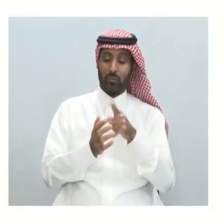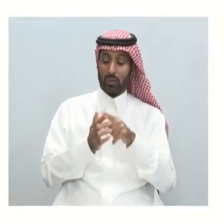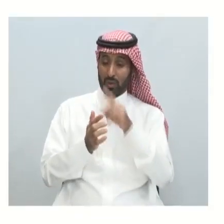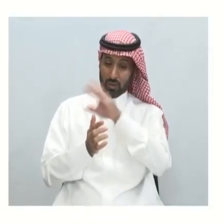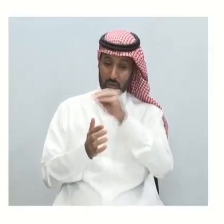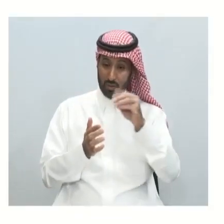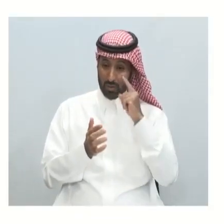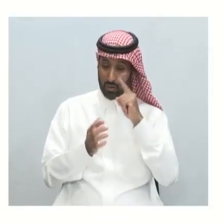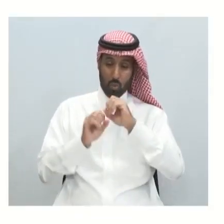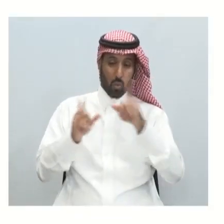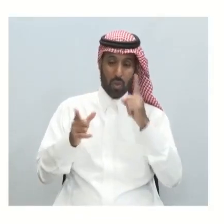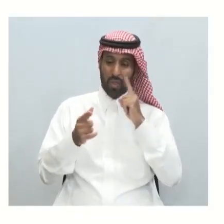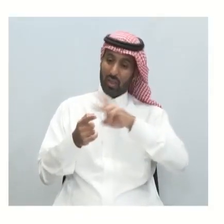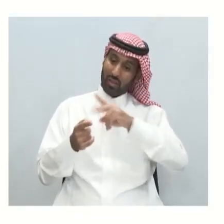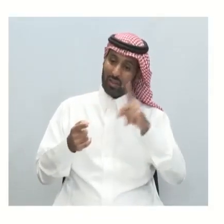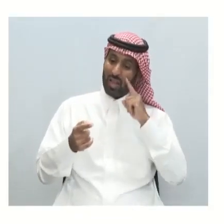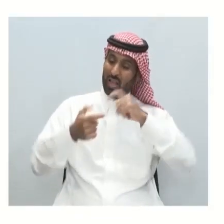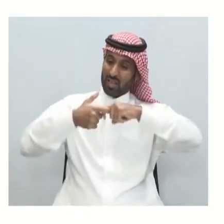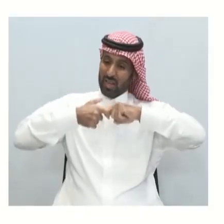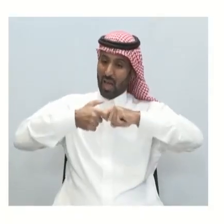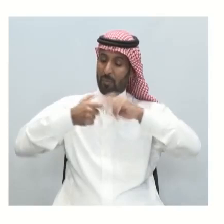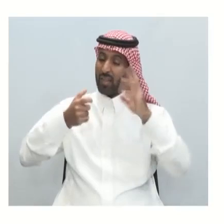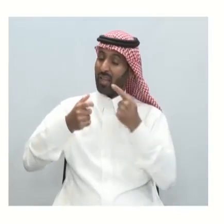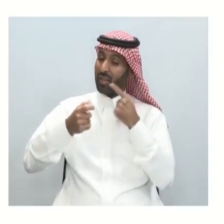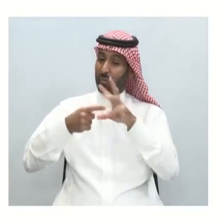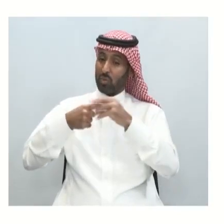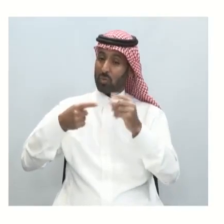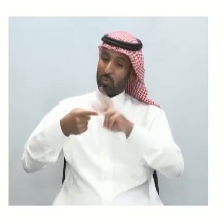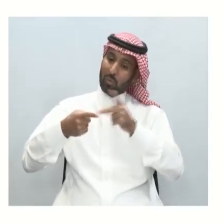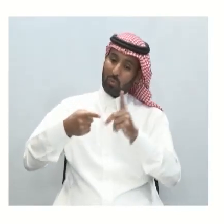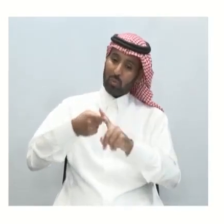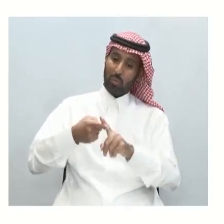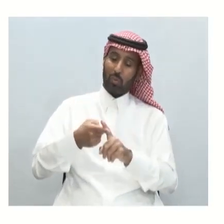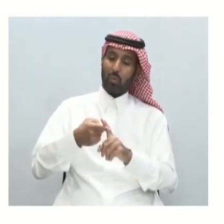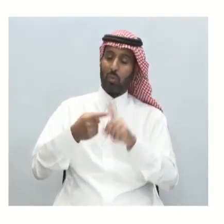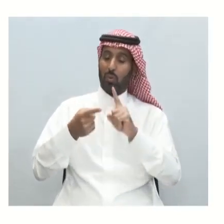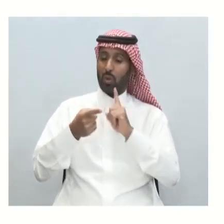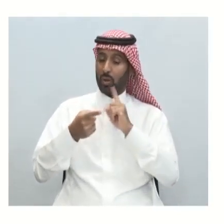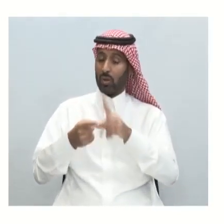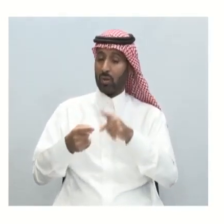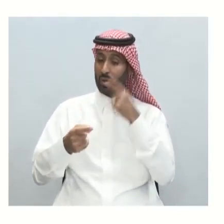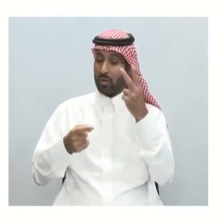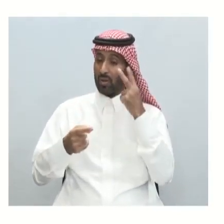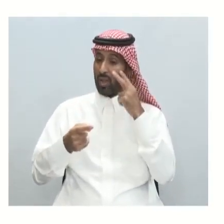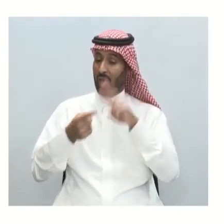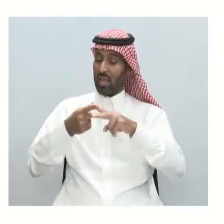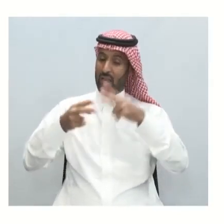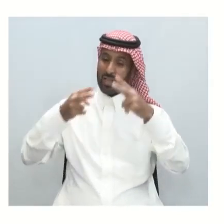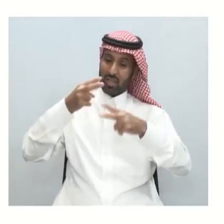الاشكال لتوضيح قطبيه الرابطه التساهميه الرابطه القطبيه ثنائيه